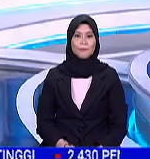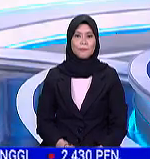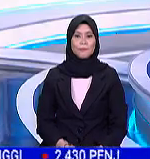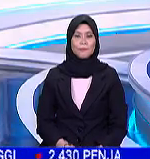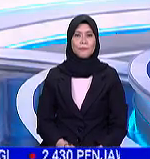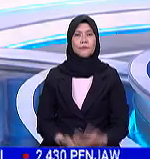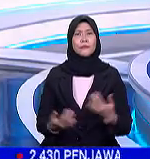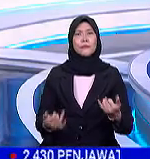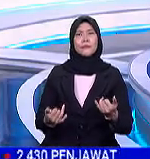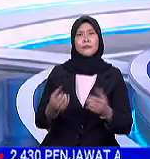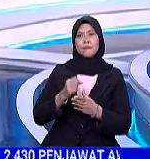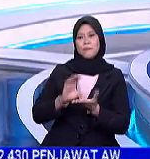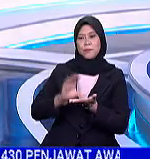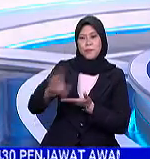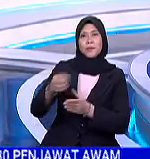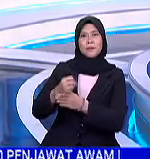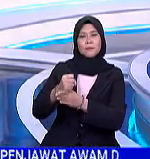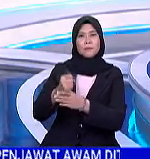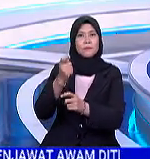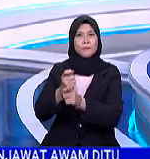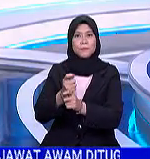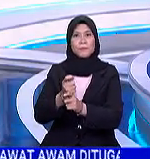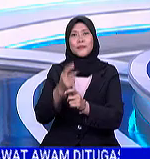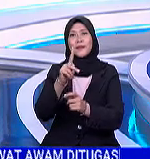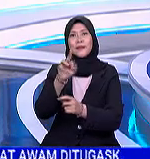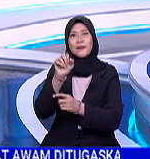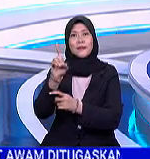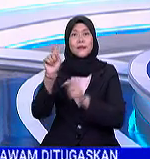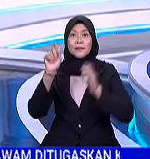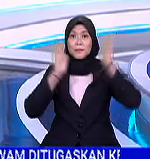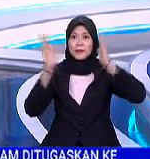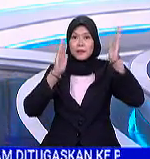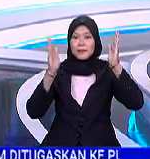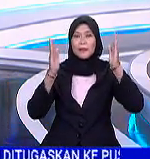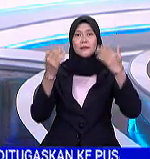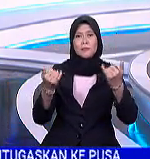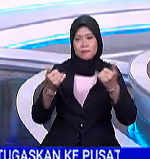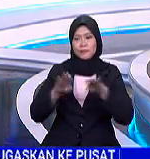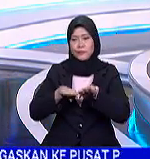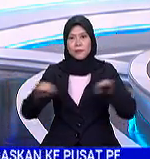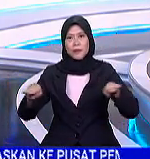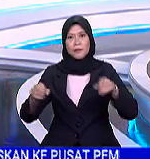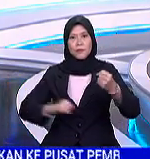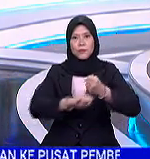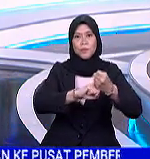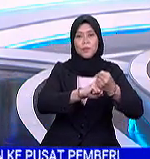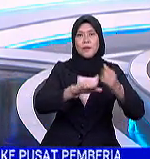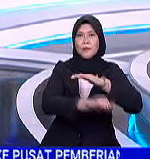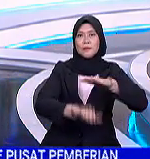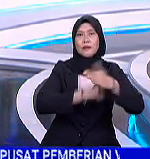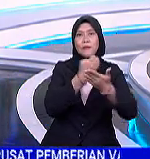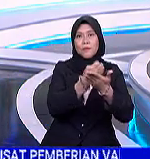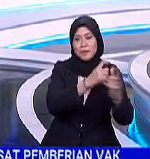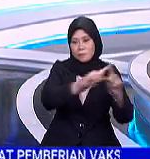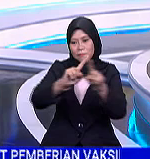Hai moody's investors service mengekalkan penerapan kredit Malaysia pada ethical stabil disokong asas ekonomi yang